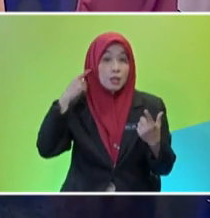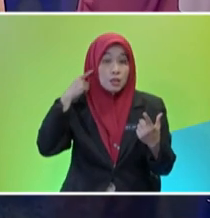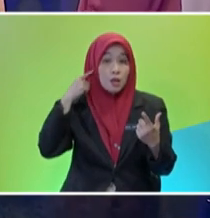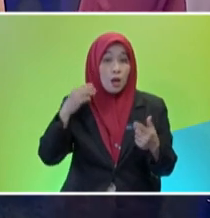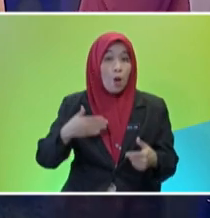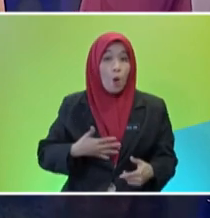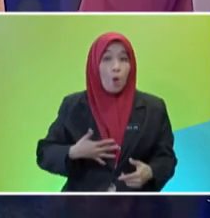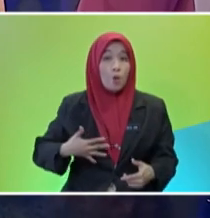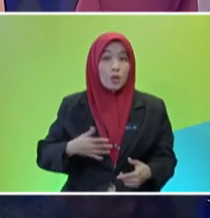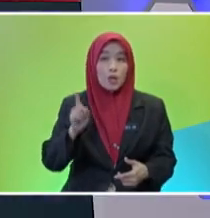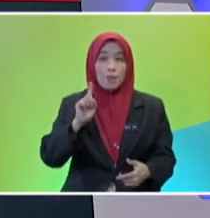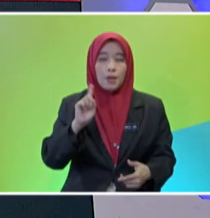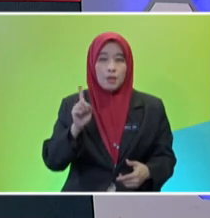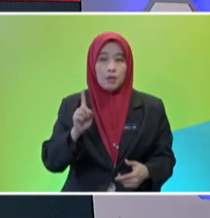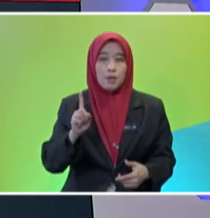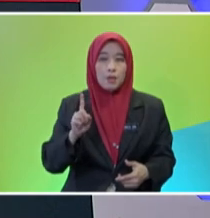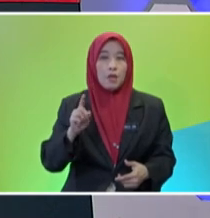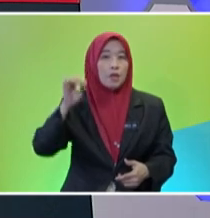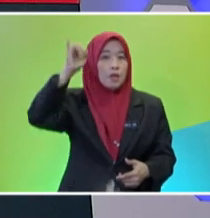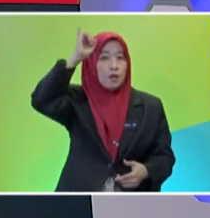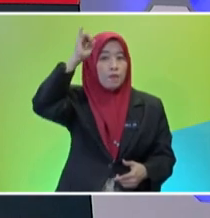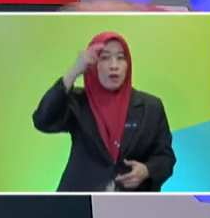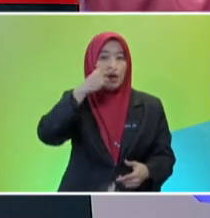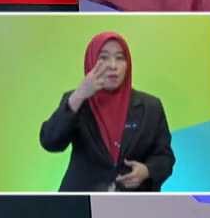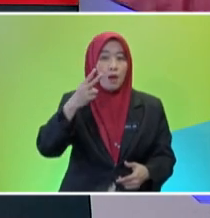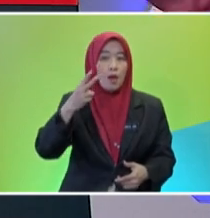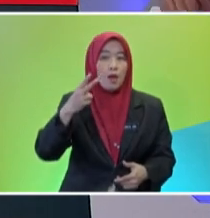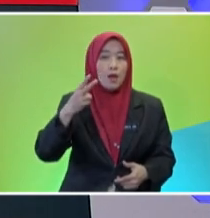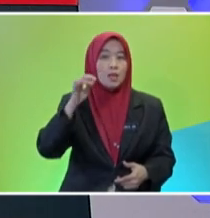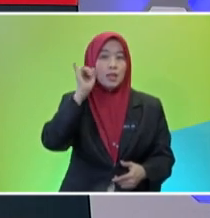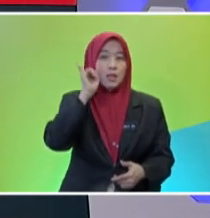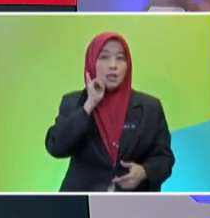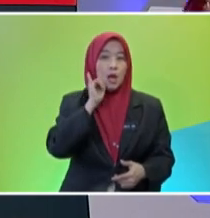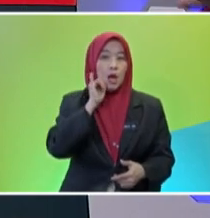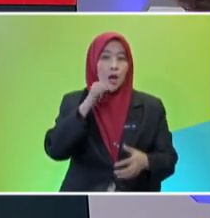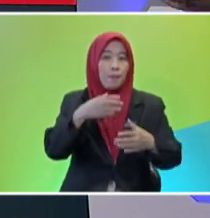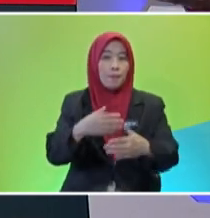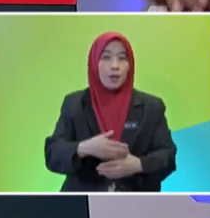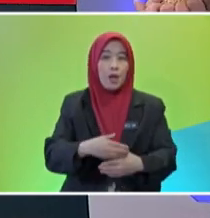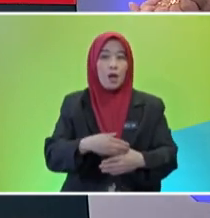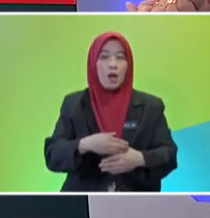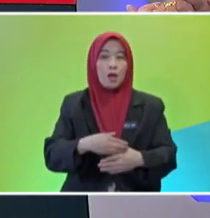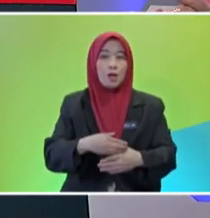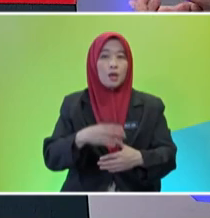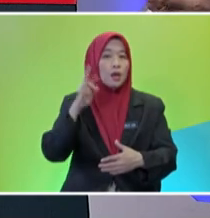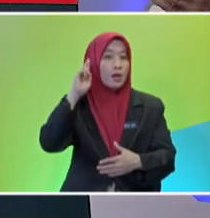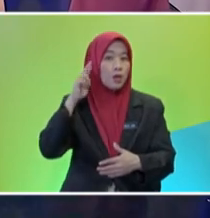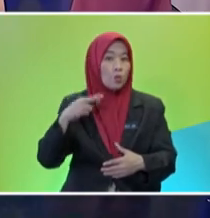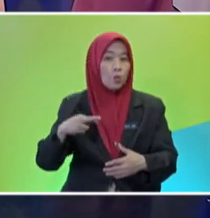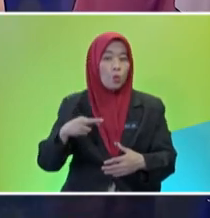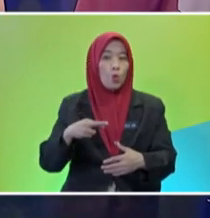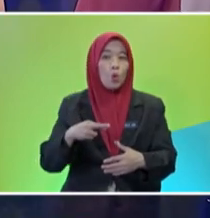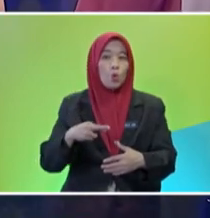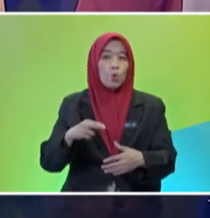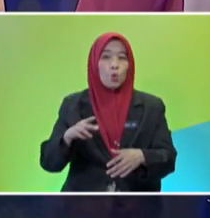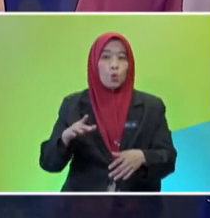yang mana satu? Irfan nampak Isha tengah pegang. Radio. Jadi pegang sentuhan menggunakan